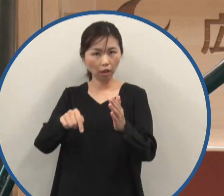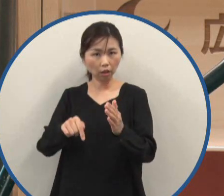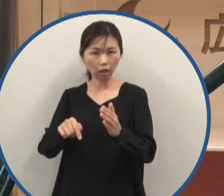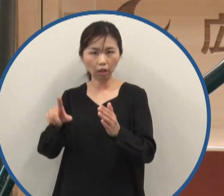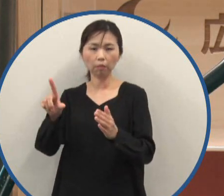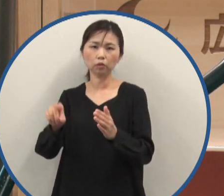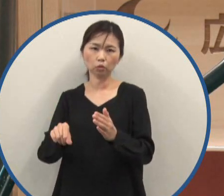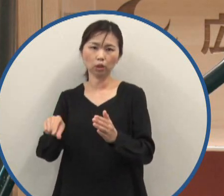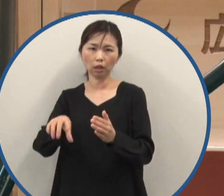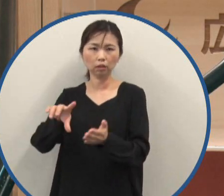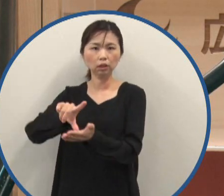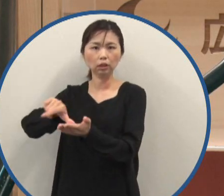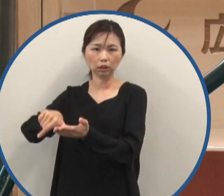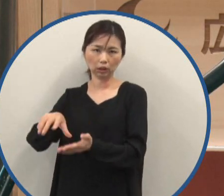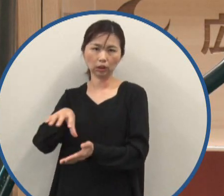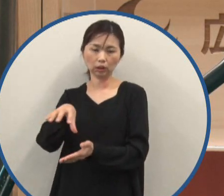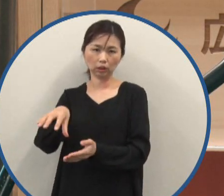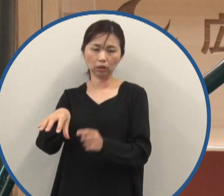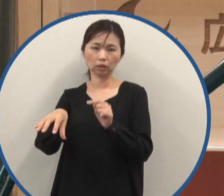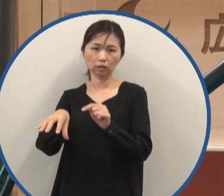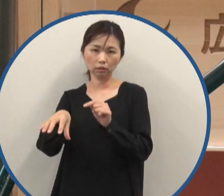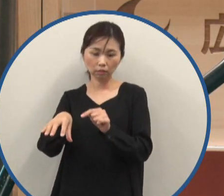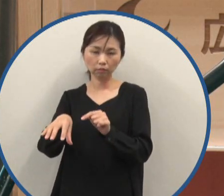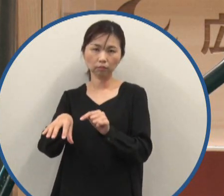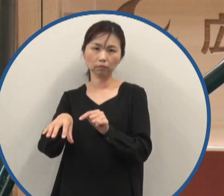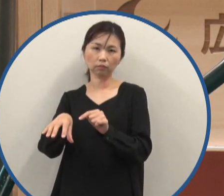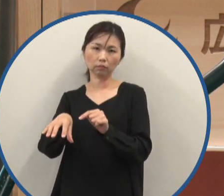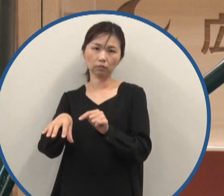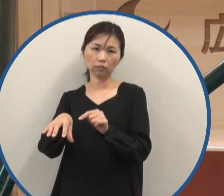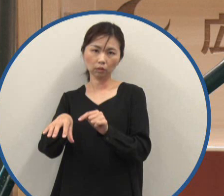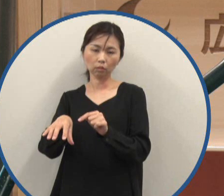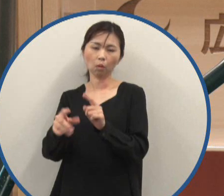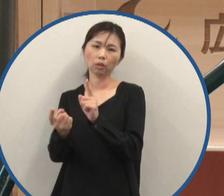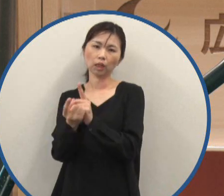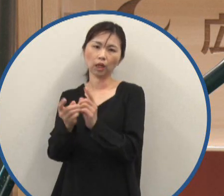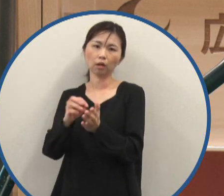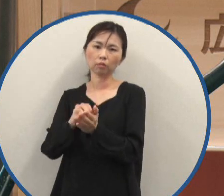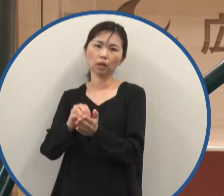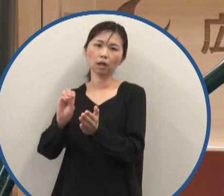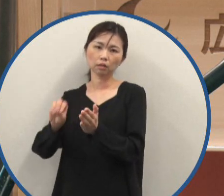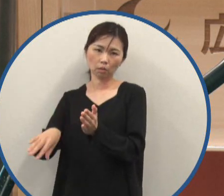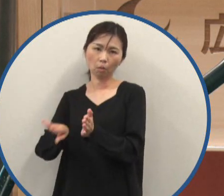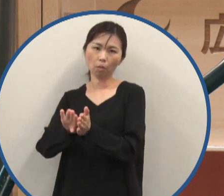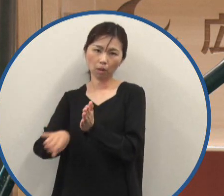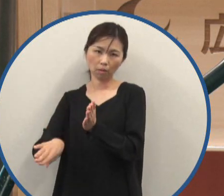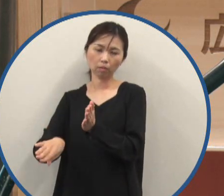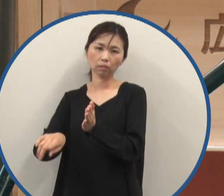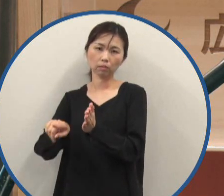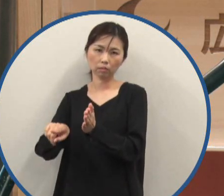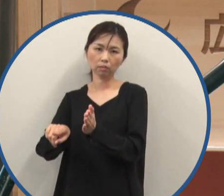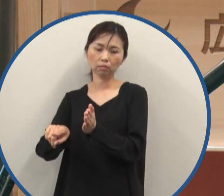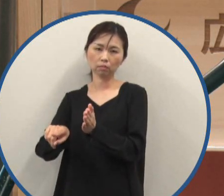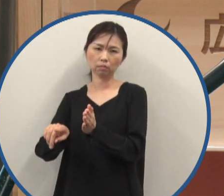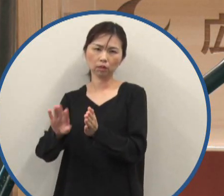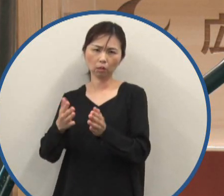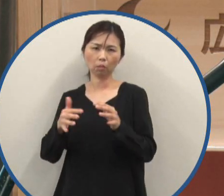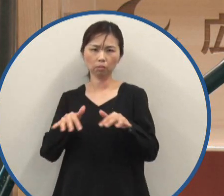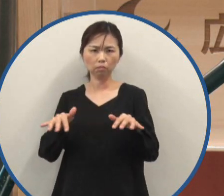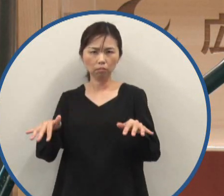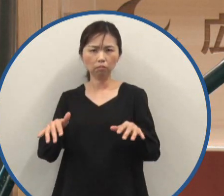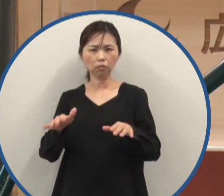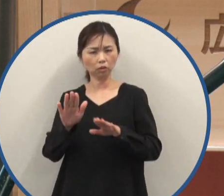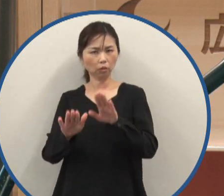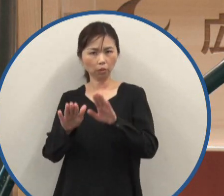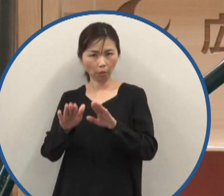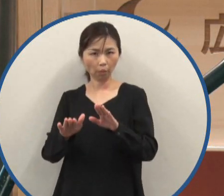深刻じゃないところというかですね、感染状況が厳しくないところを外すということになると思いますけども、ただお客さんはやっぱりこういう中だとな